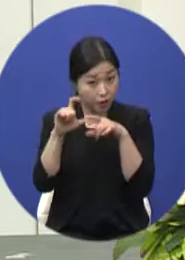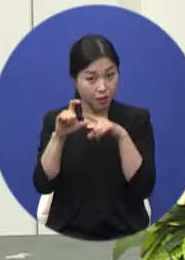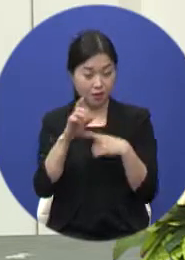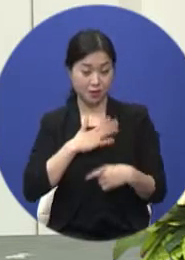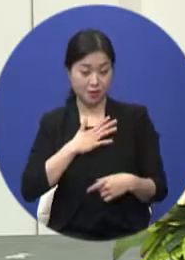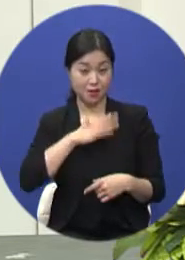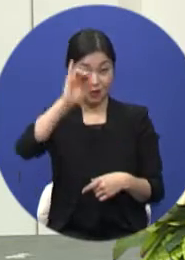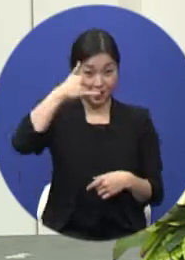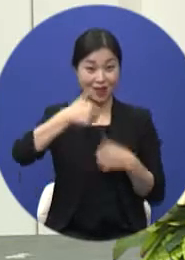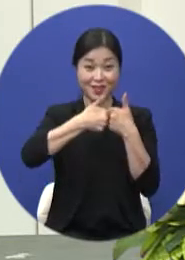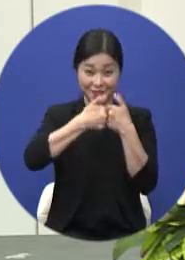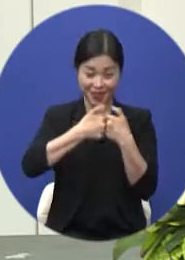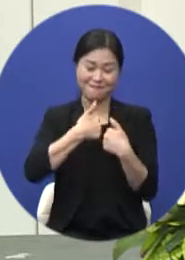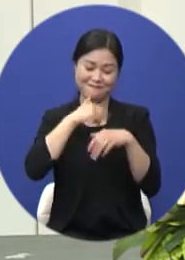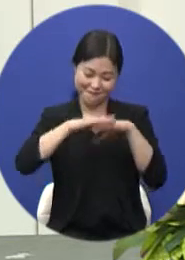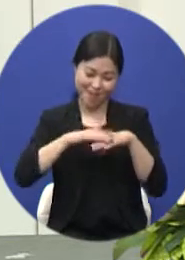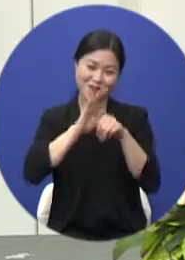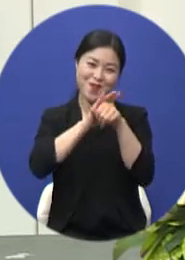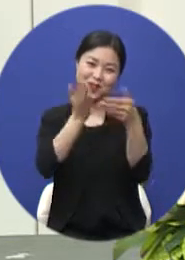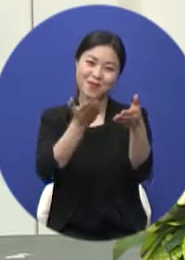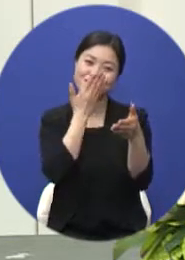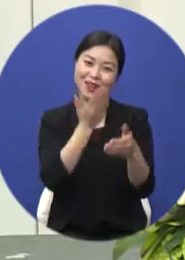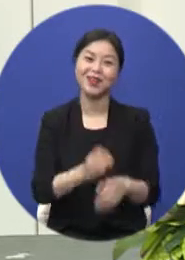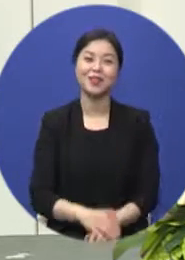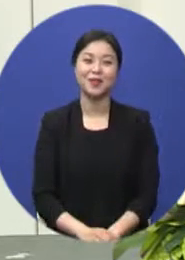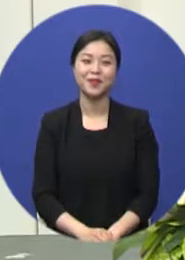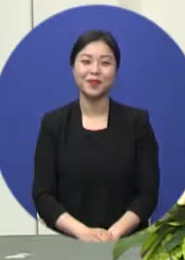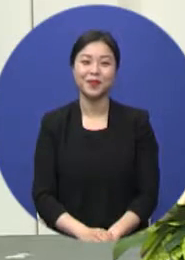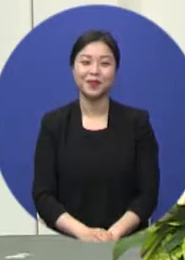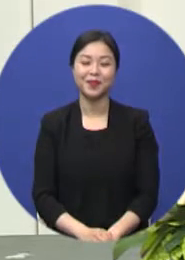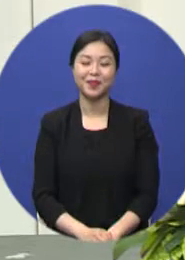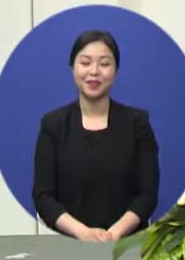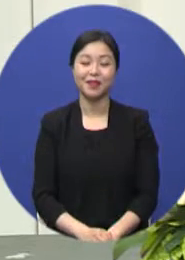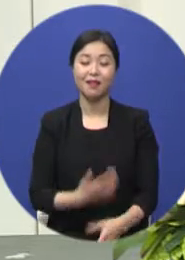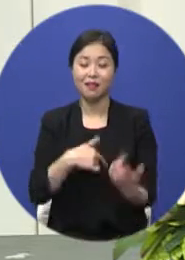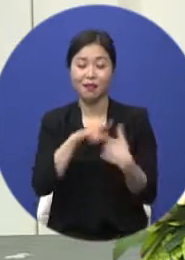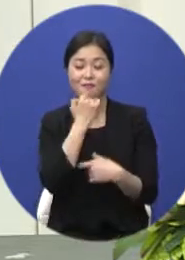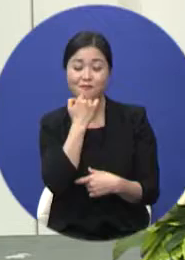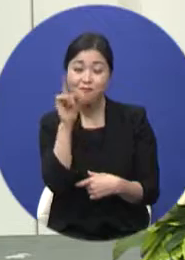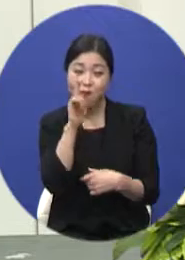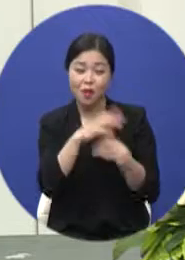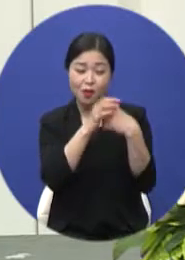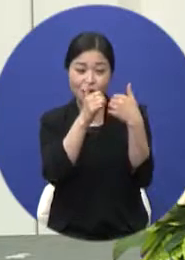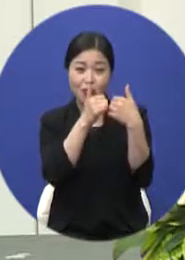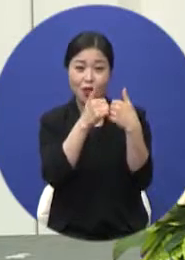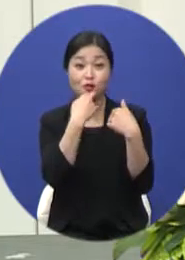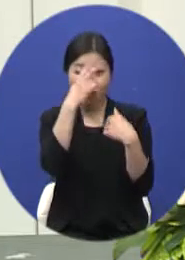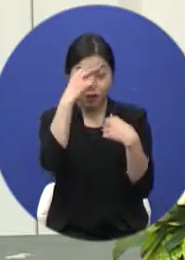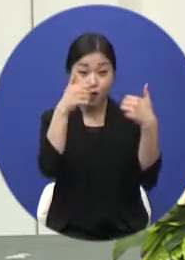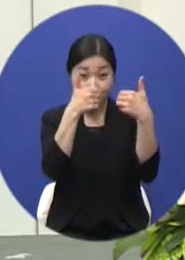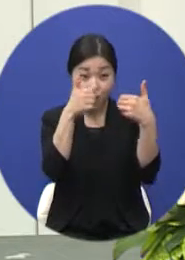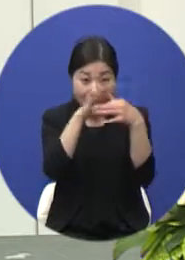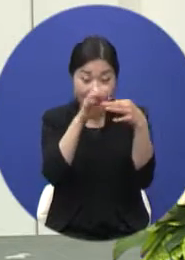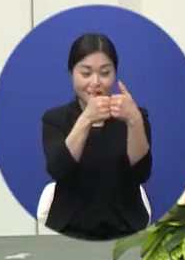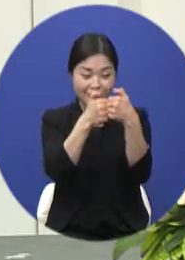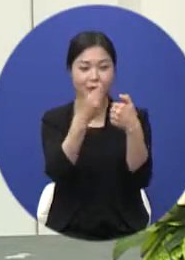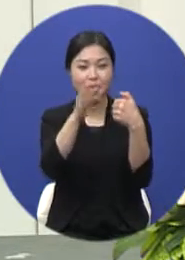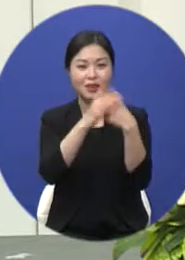저한테 상담하시면 제가 다 얘기해 드리고 더 웃긴 건 술에 대한 상담을 했는데 일단 한 잔 마시면서